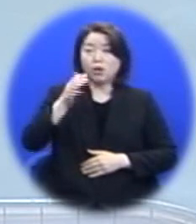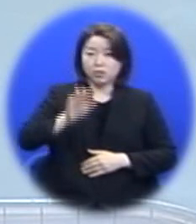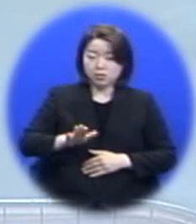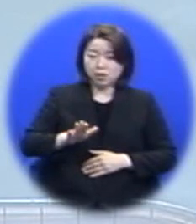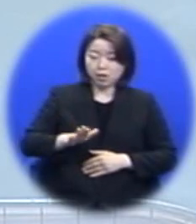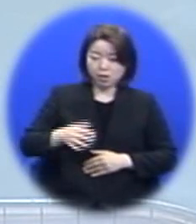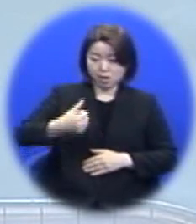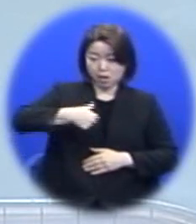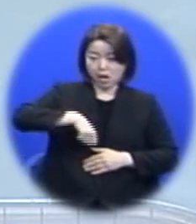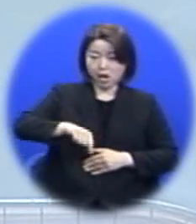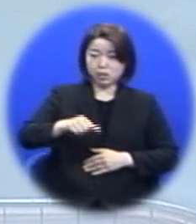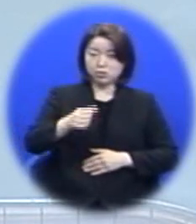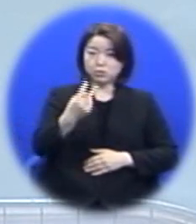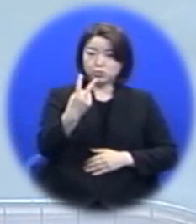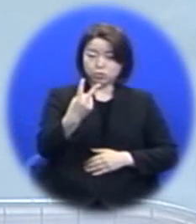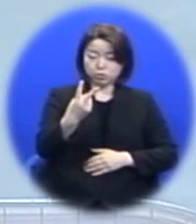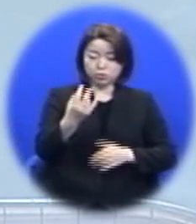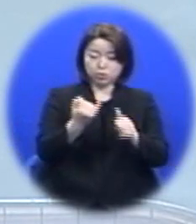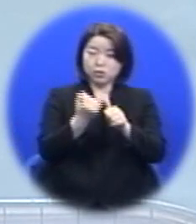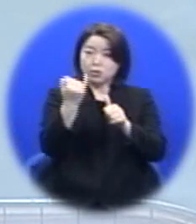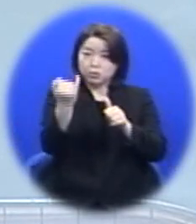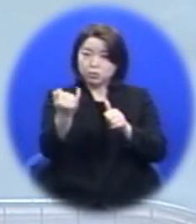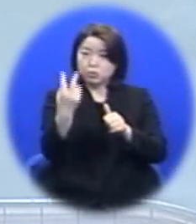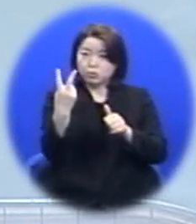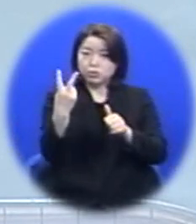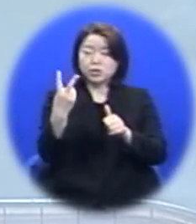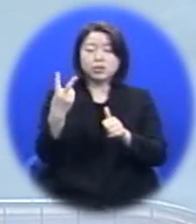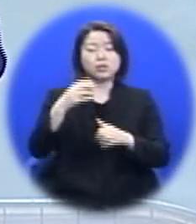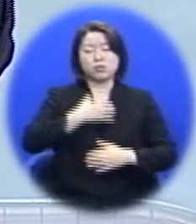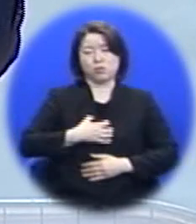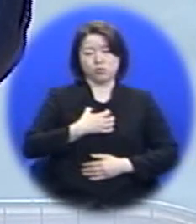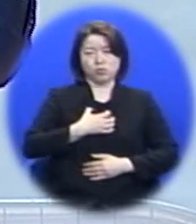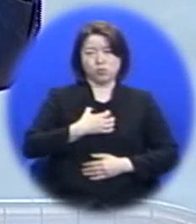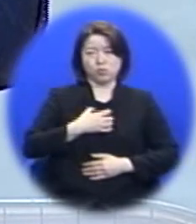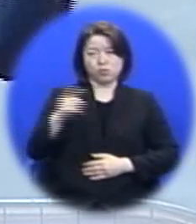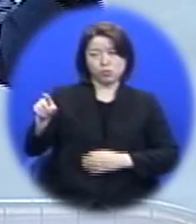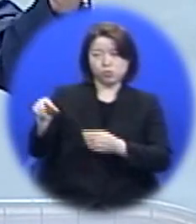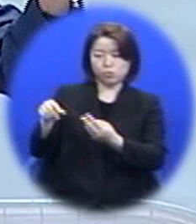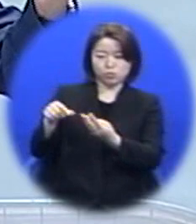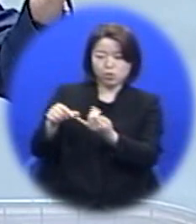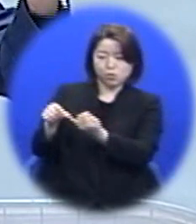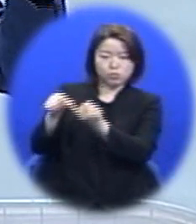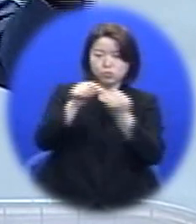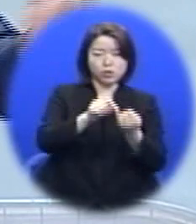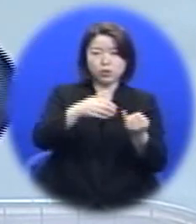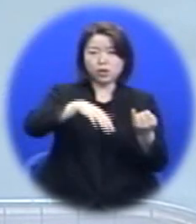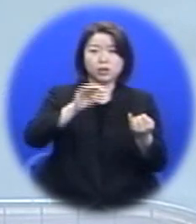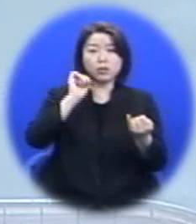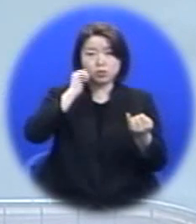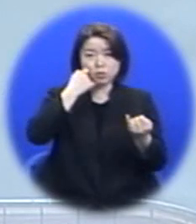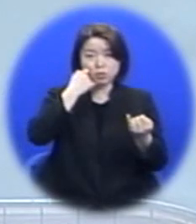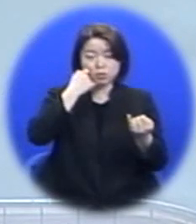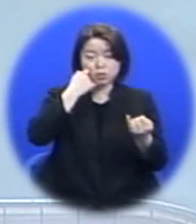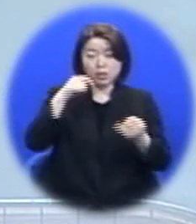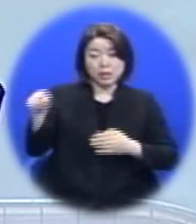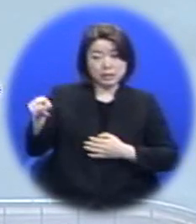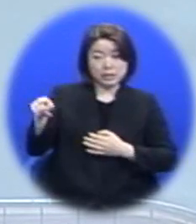이 며느리 둘을 데려갈 수가 없다고 생각했습니다. 왜 며느리들에게는 베들레헴이 또 이방